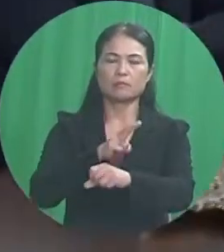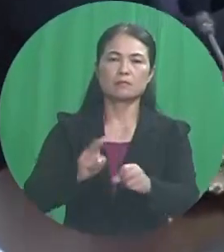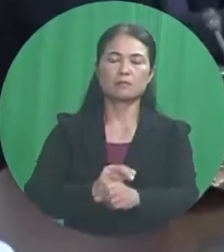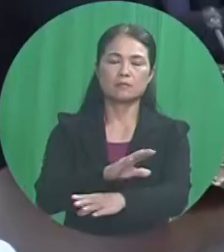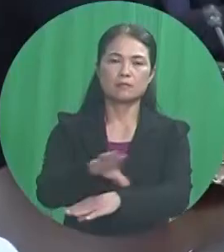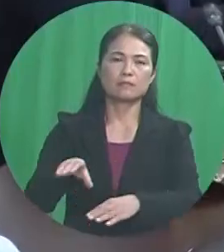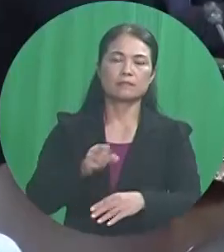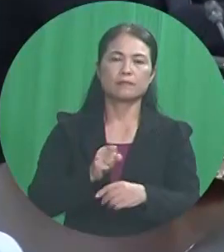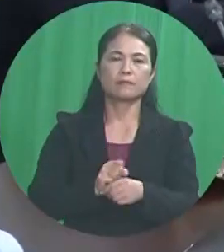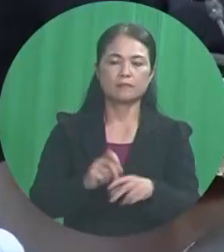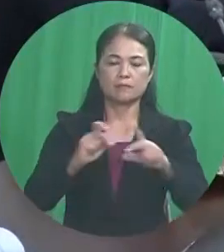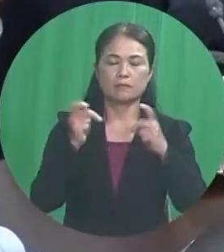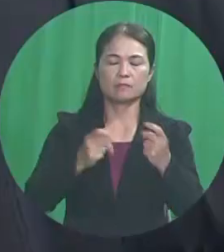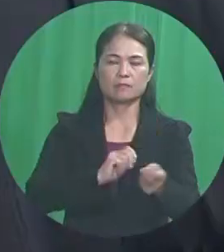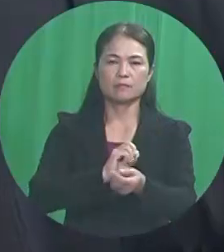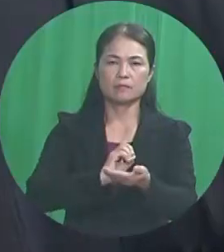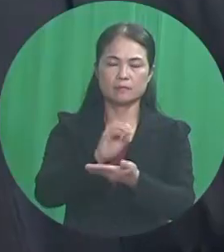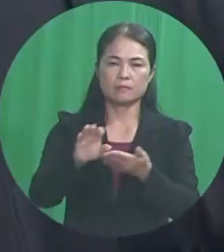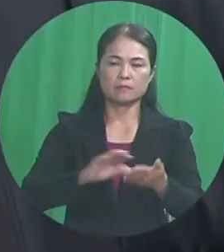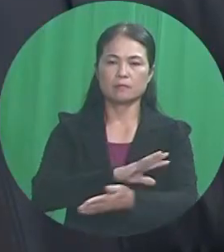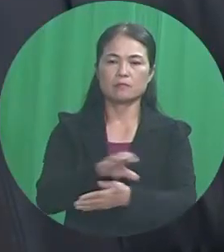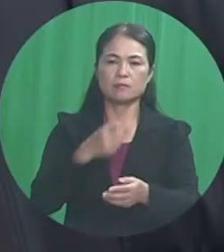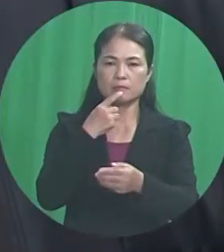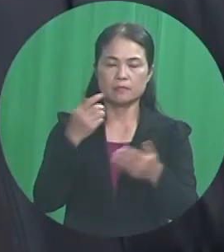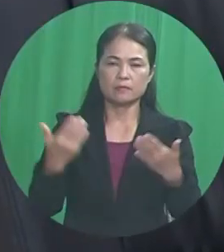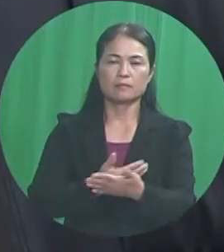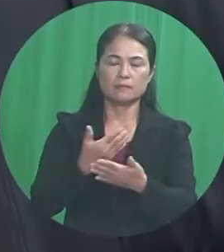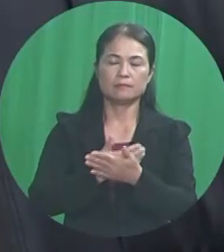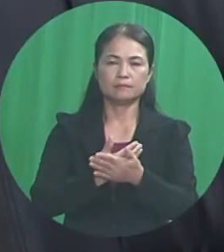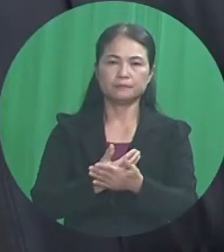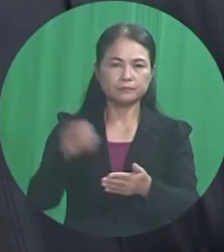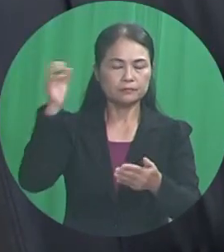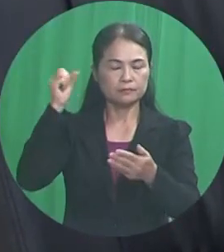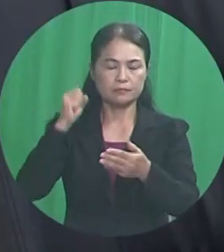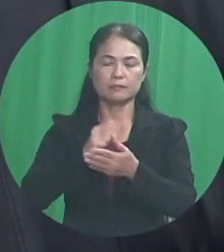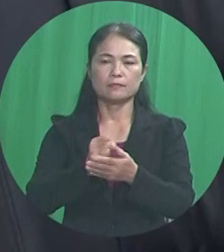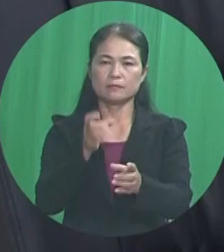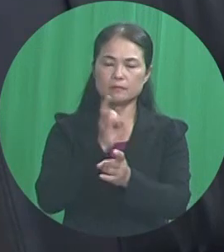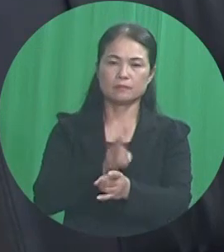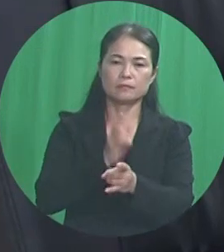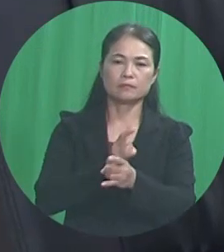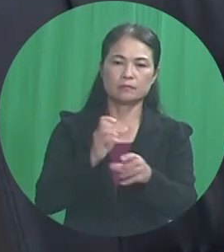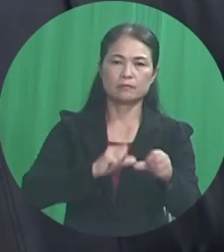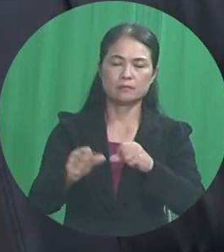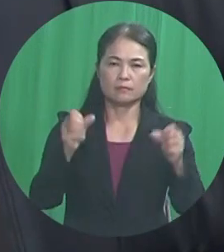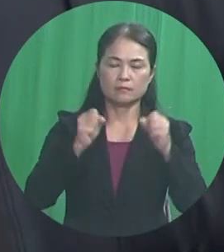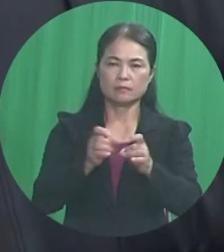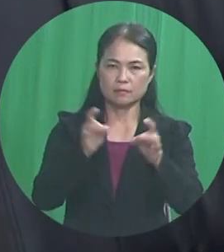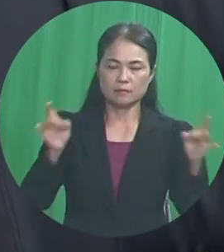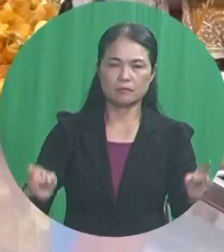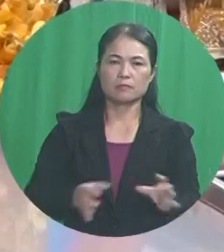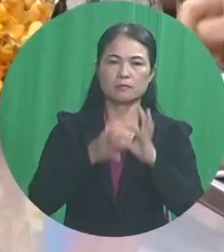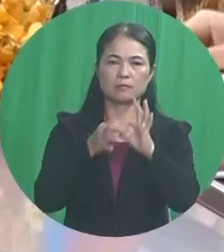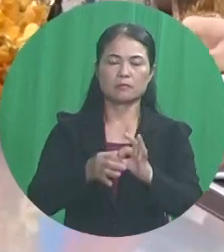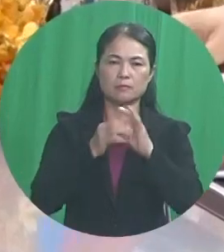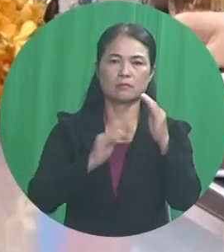ម្ពុជាគណបកប្រជាជនកម្ពុជាបានបញ្ជាក់សារជាថ្មីពីការបដិញ្ញាចិត្តយ៉ាងមោះមុតក្នុងការបន្តពង្រឹងពង្រីកកិច្ចសហប្រតិបត្